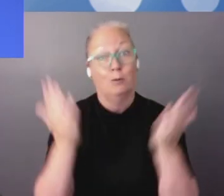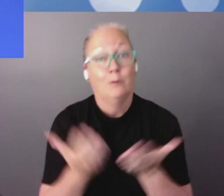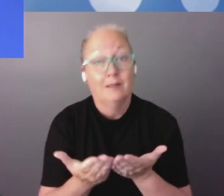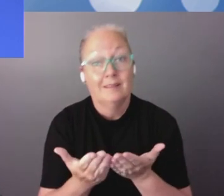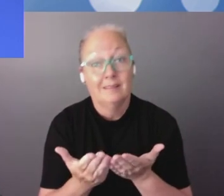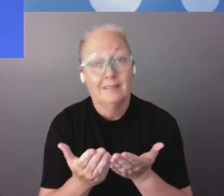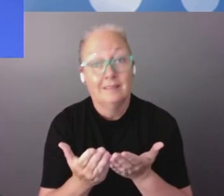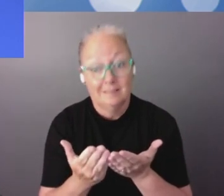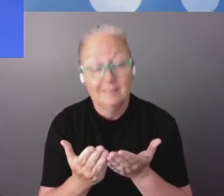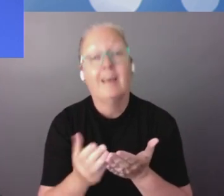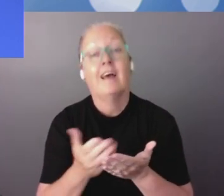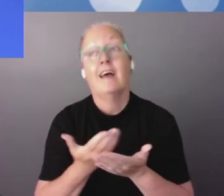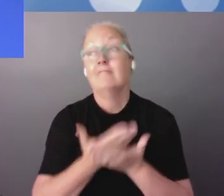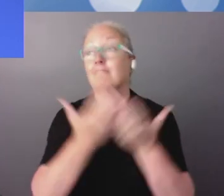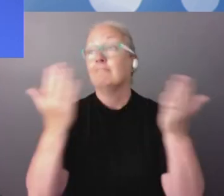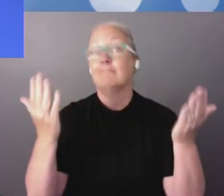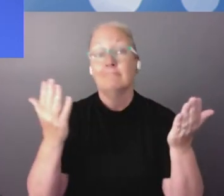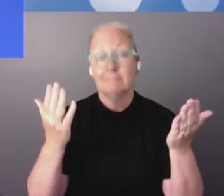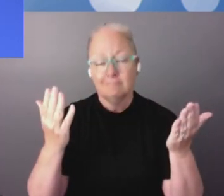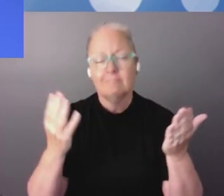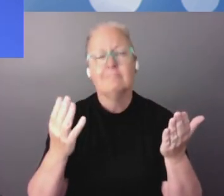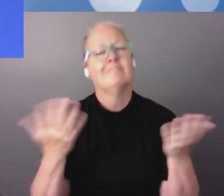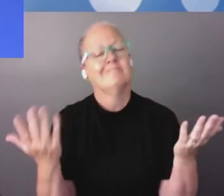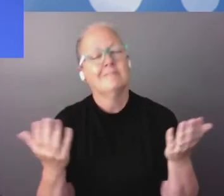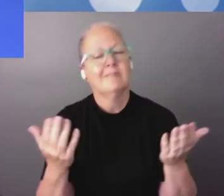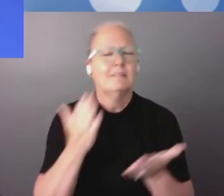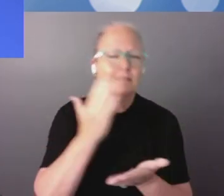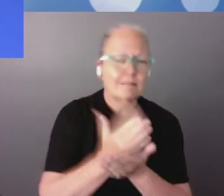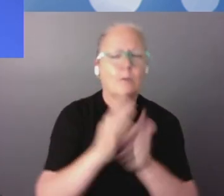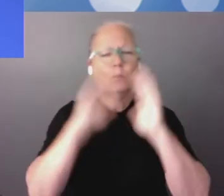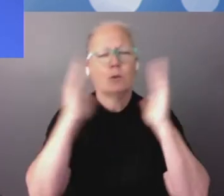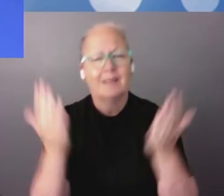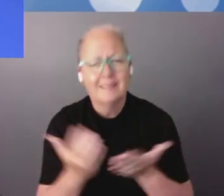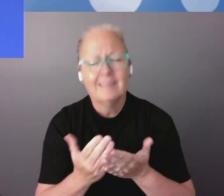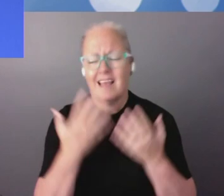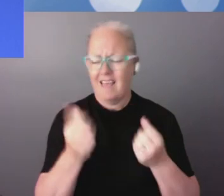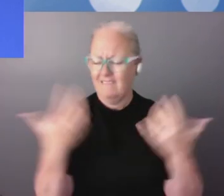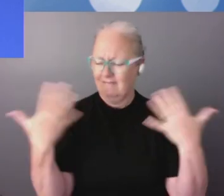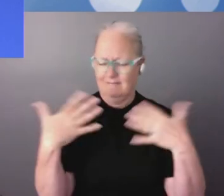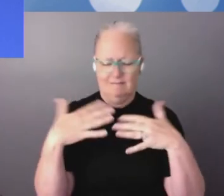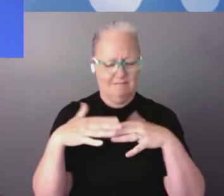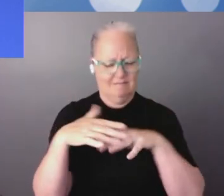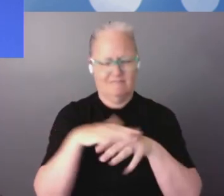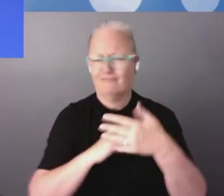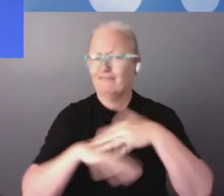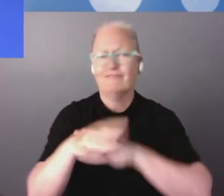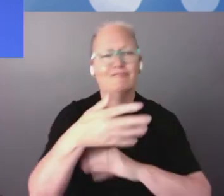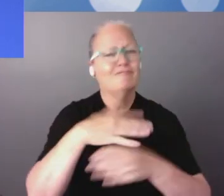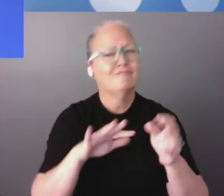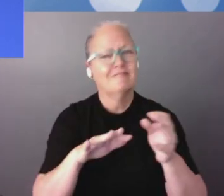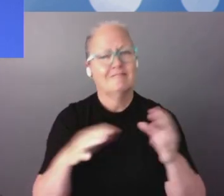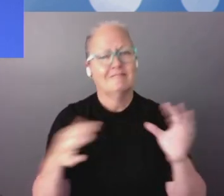在文学当中和科幻当中，现在在现实的生活当中，最终落实到我